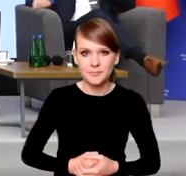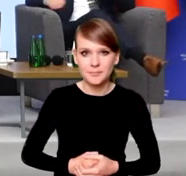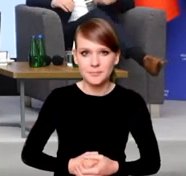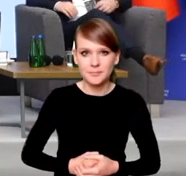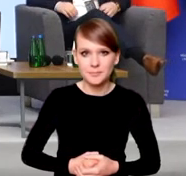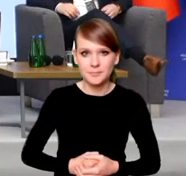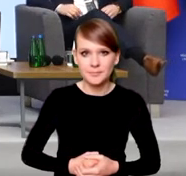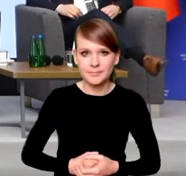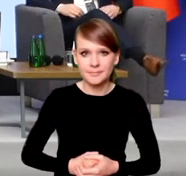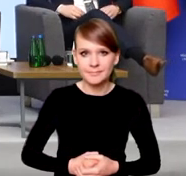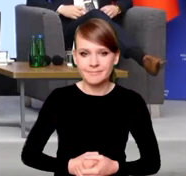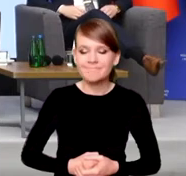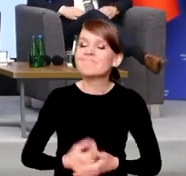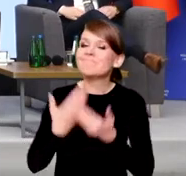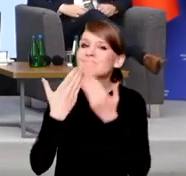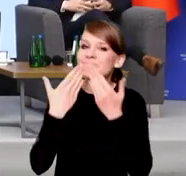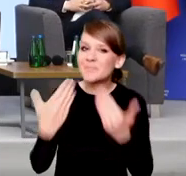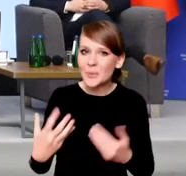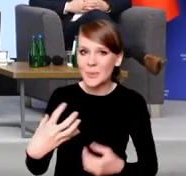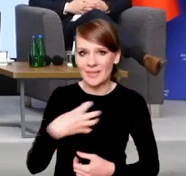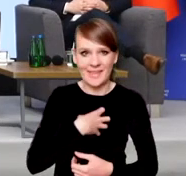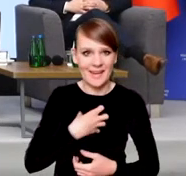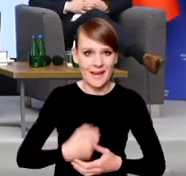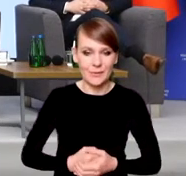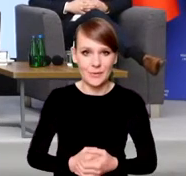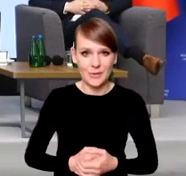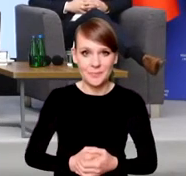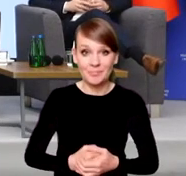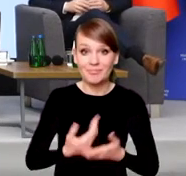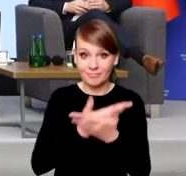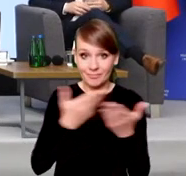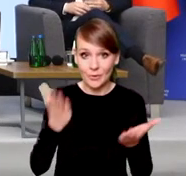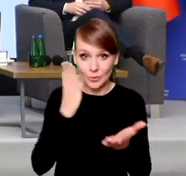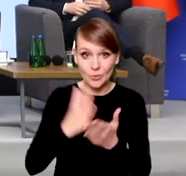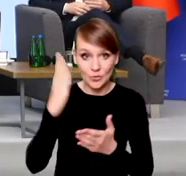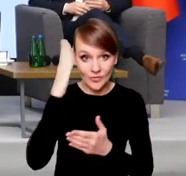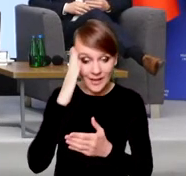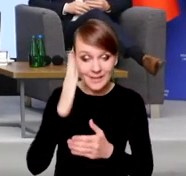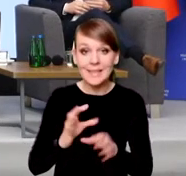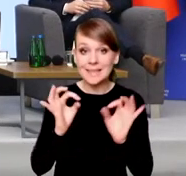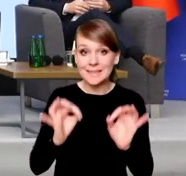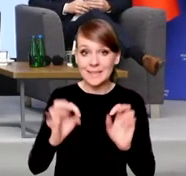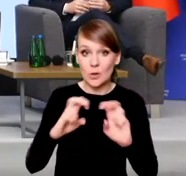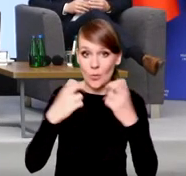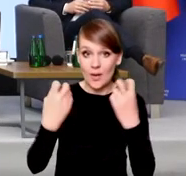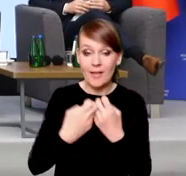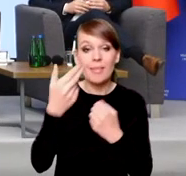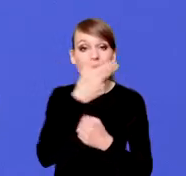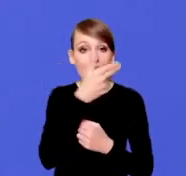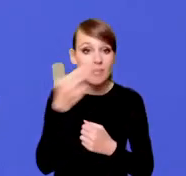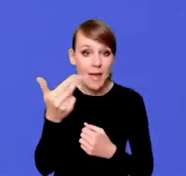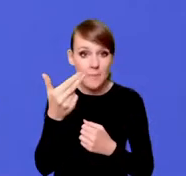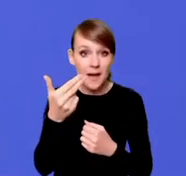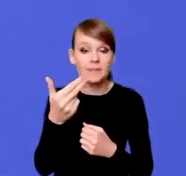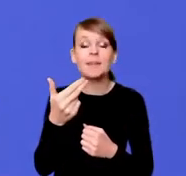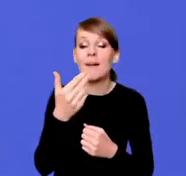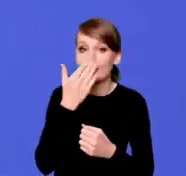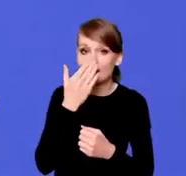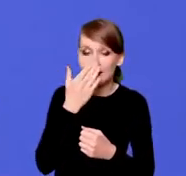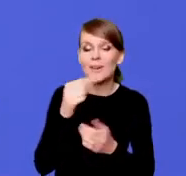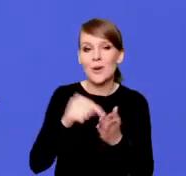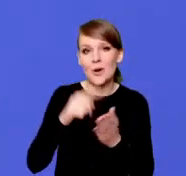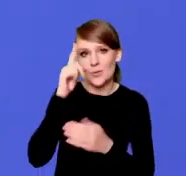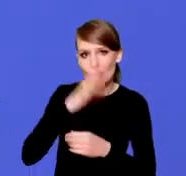Bardzo serdecznie dziękujemy, panie dyrektorze. I jak już państwo wiecie, tematem naszego webinarium dzisiaj będziemy rozmawiać o społecznej